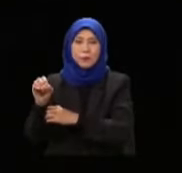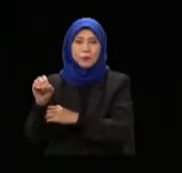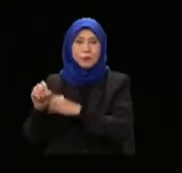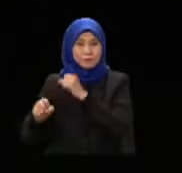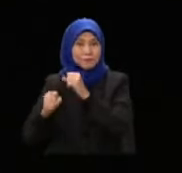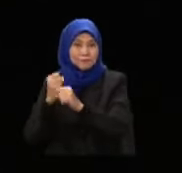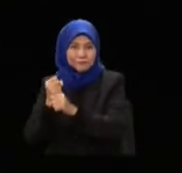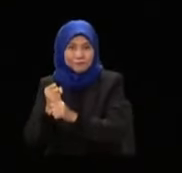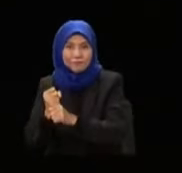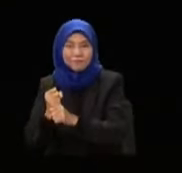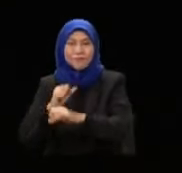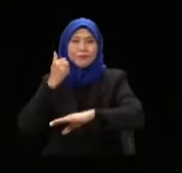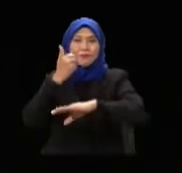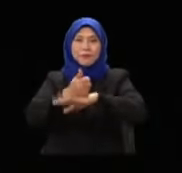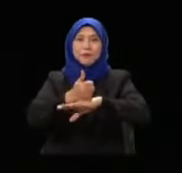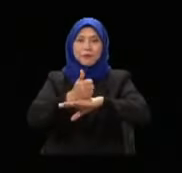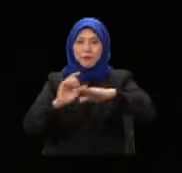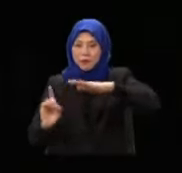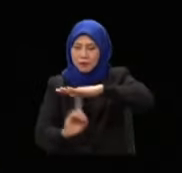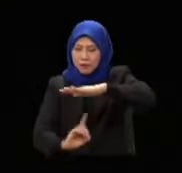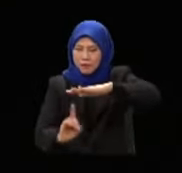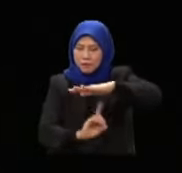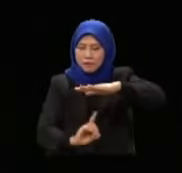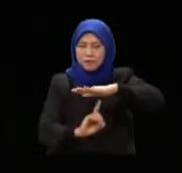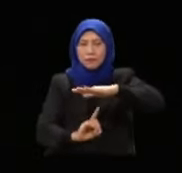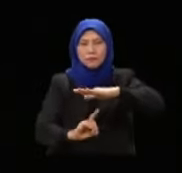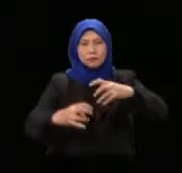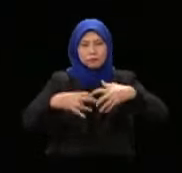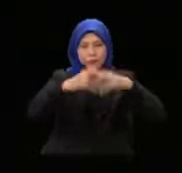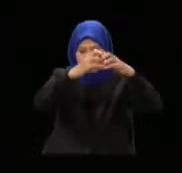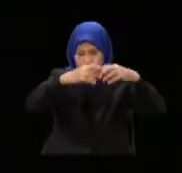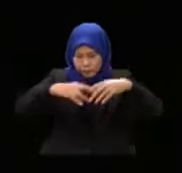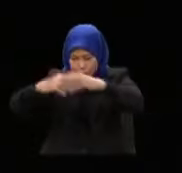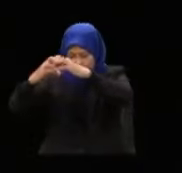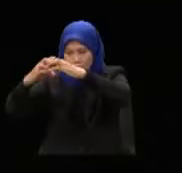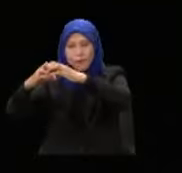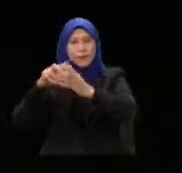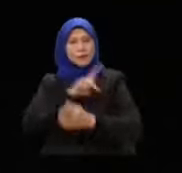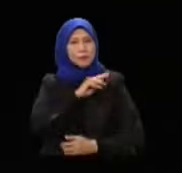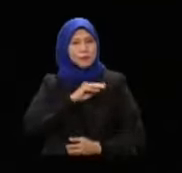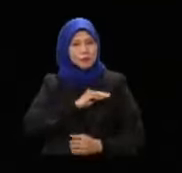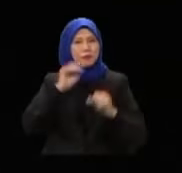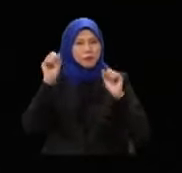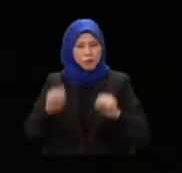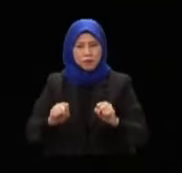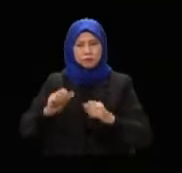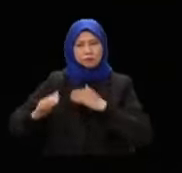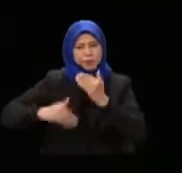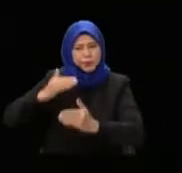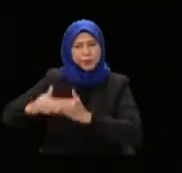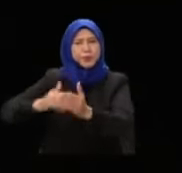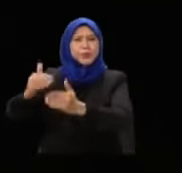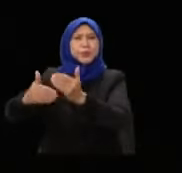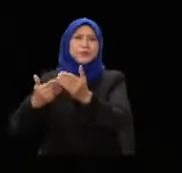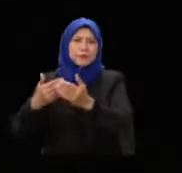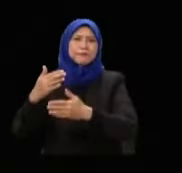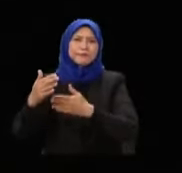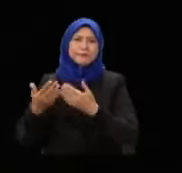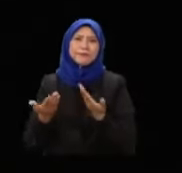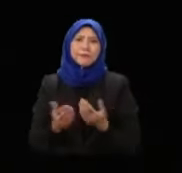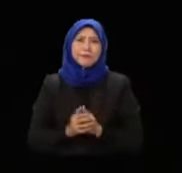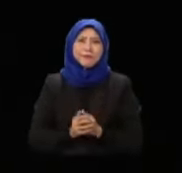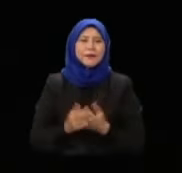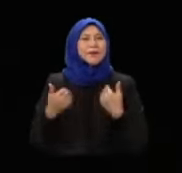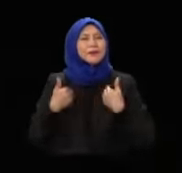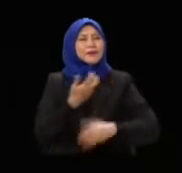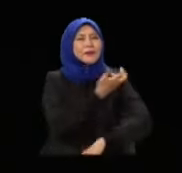diperuntukkan untuk Membina dasar-dasar dan juga tak Paul mencantik bergerak lebih lanjut tapi kita berdua datang mungkin dari cedera